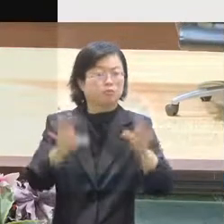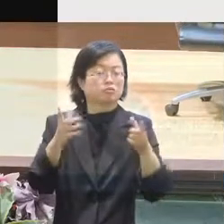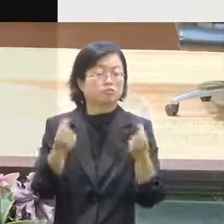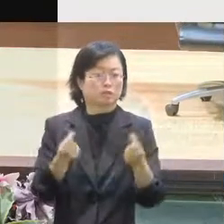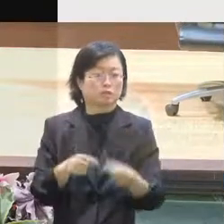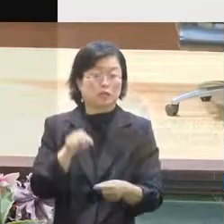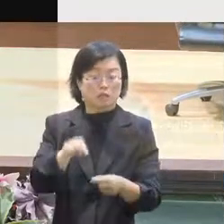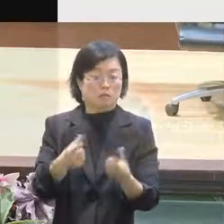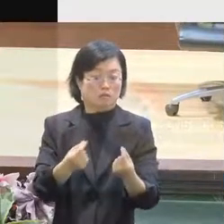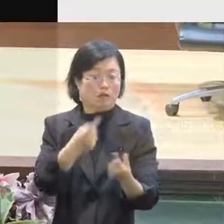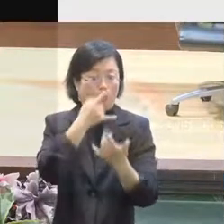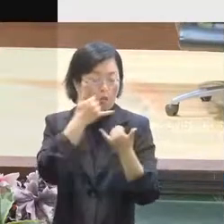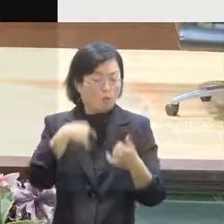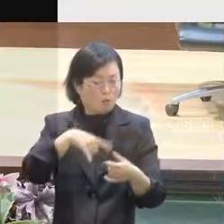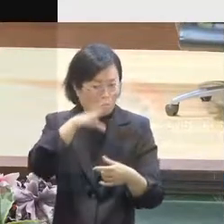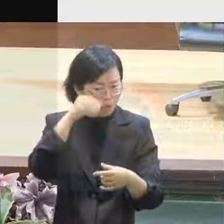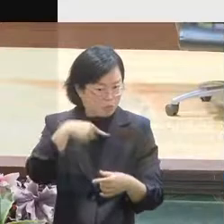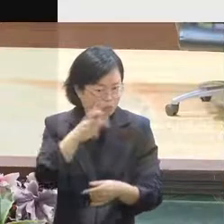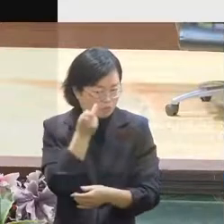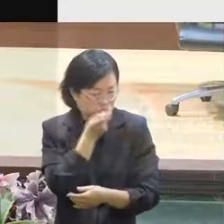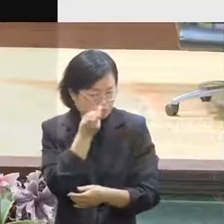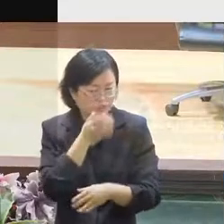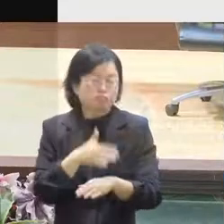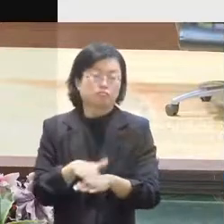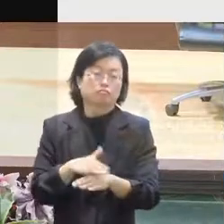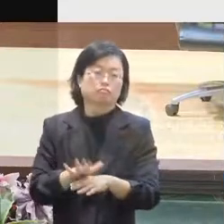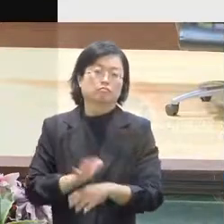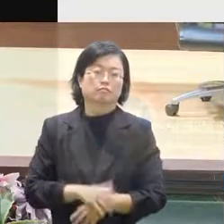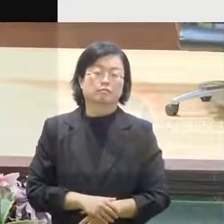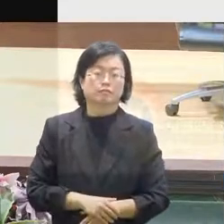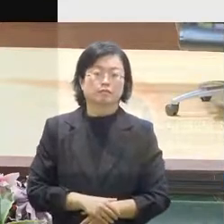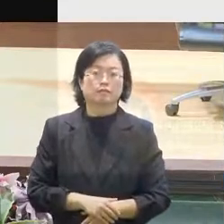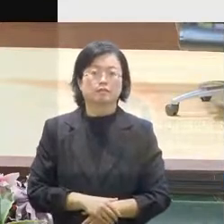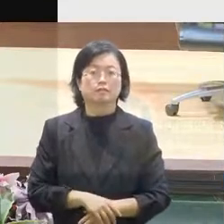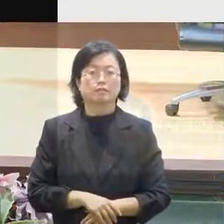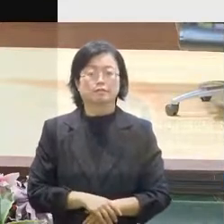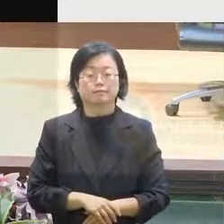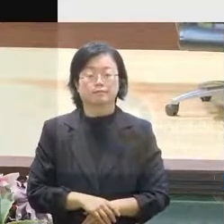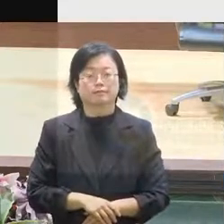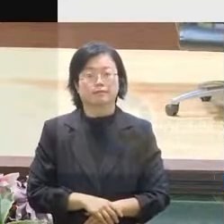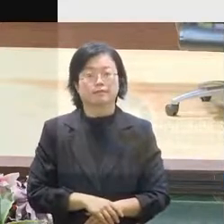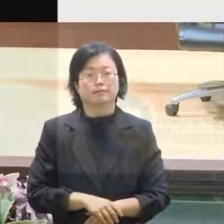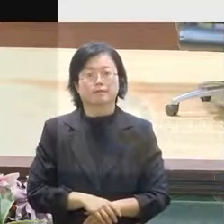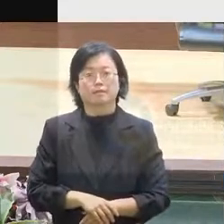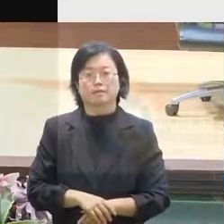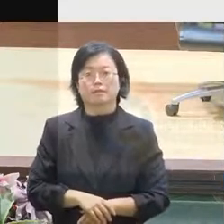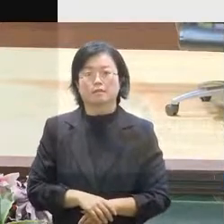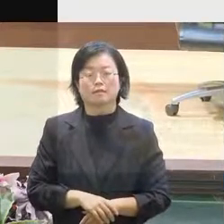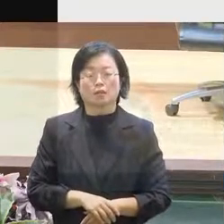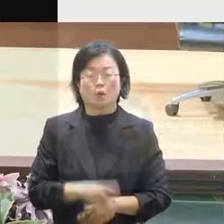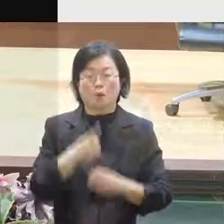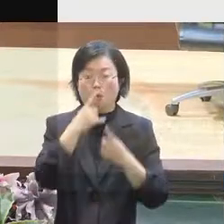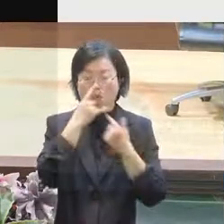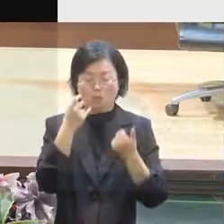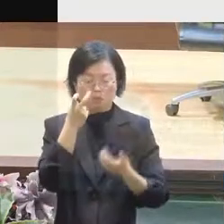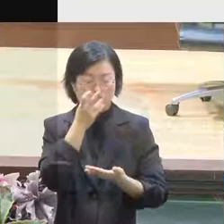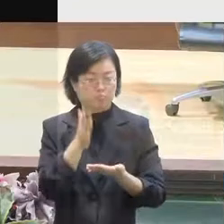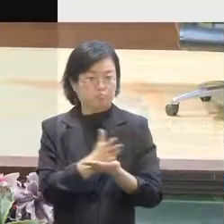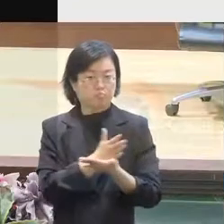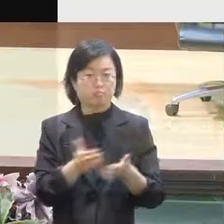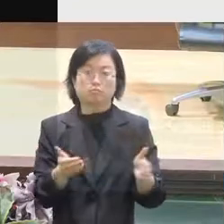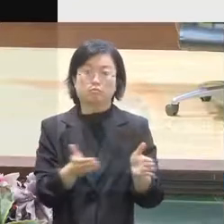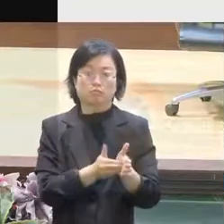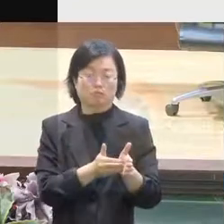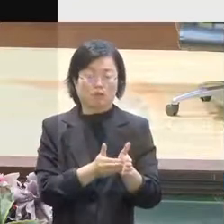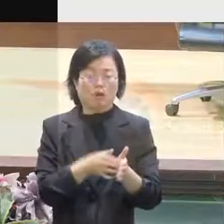的一个材料。好，那我们做完了这个评估之后呢，我们也有一